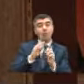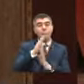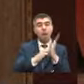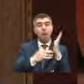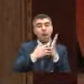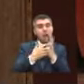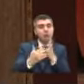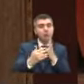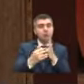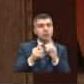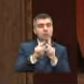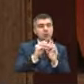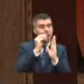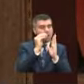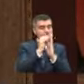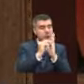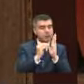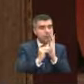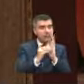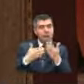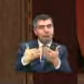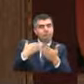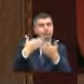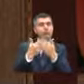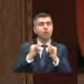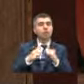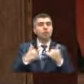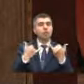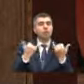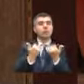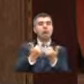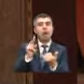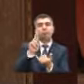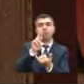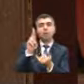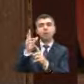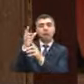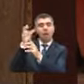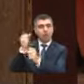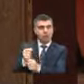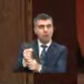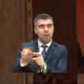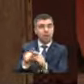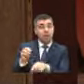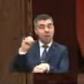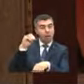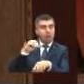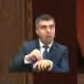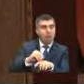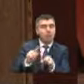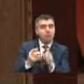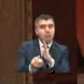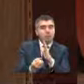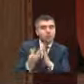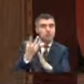تتحقق. آخر اجتماع اللي كان ترأسه جلالة الملك حفظه الله أعطى التعليمات باش نعاودوا النظر في الأهداف، نزيدوا الطاقات